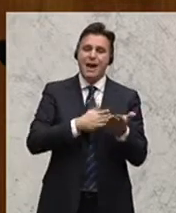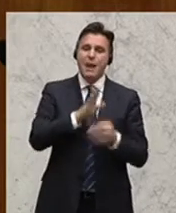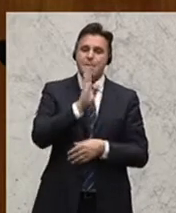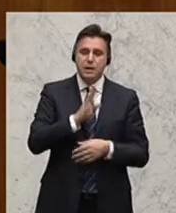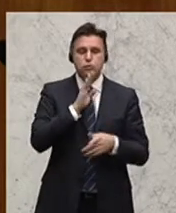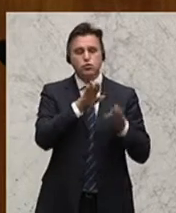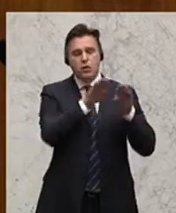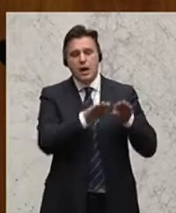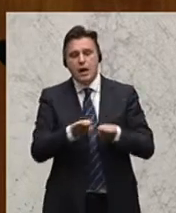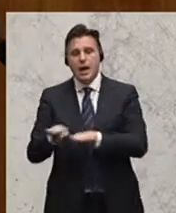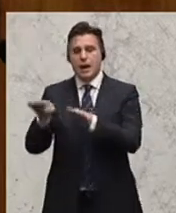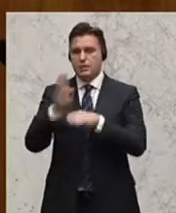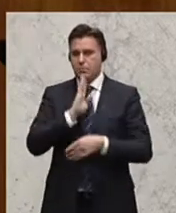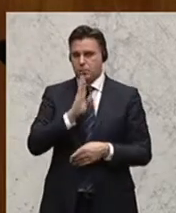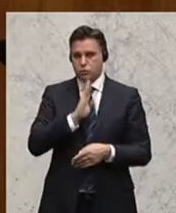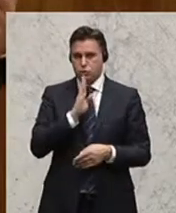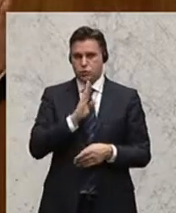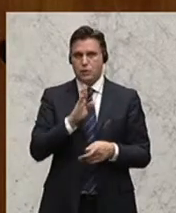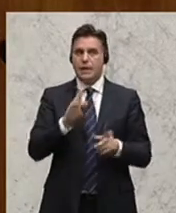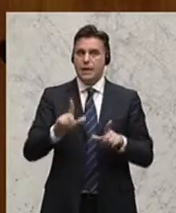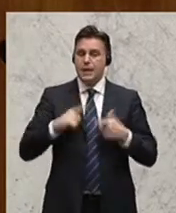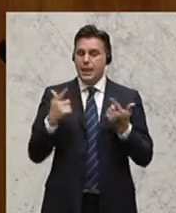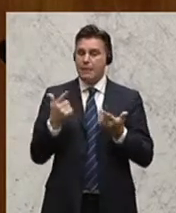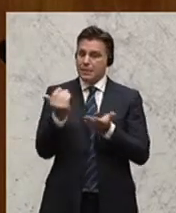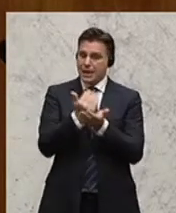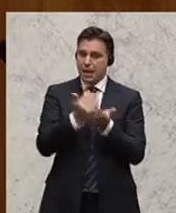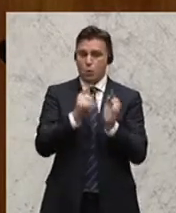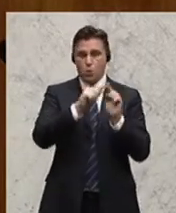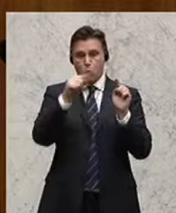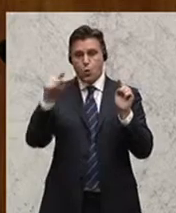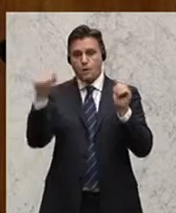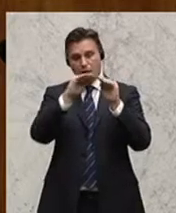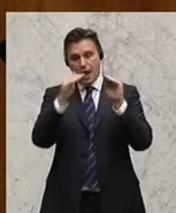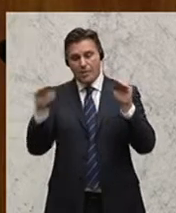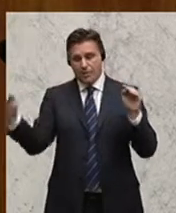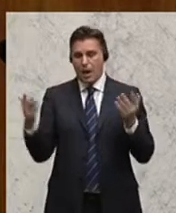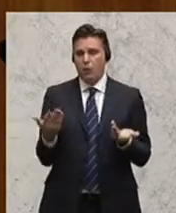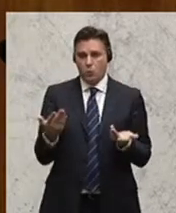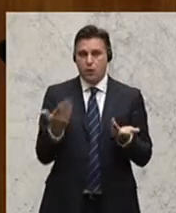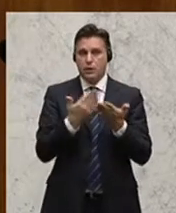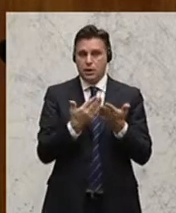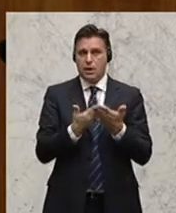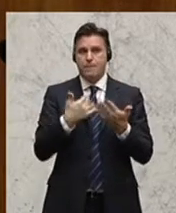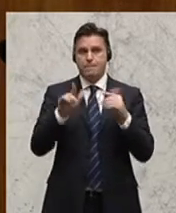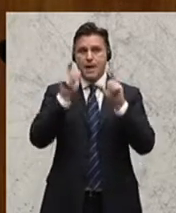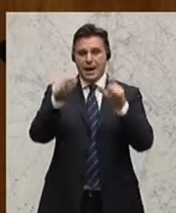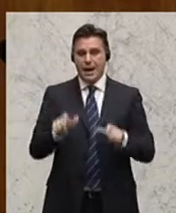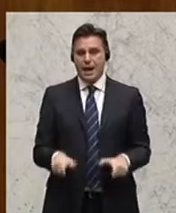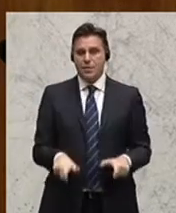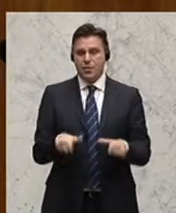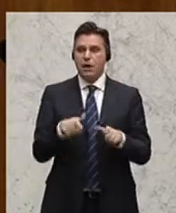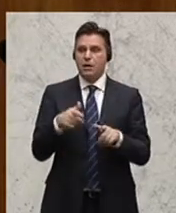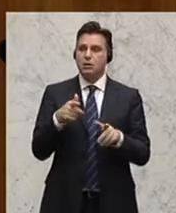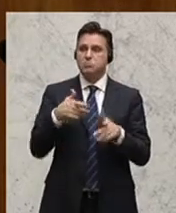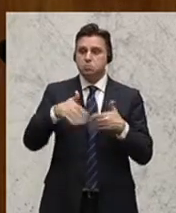hier die richtigen Argumente. Wir brauchen eine Abflachung der Lebenseinkommenskurve, eine Uraltforderung. Natürlich werden tendenziell ältere Arbeitnehmer aus dem